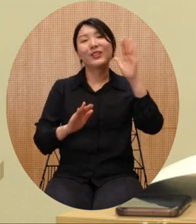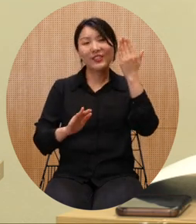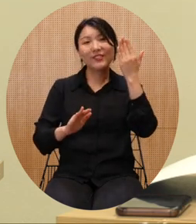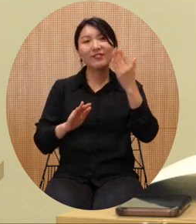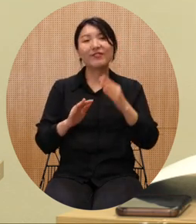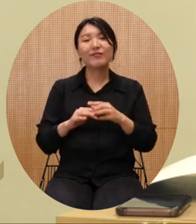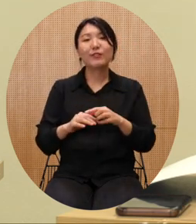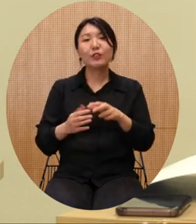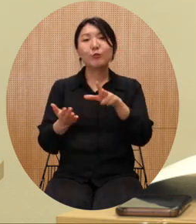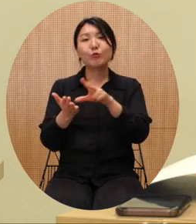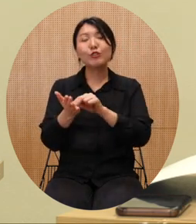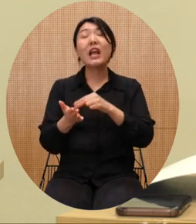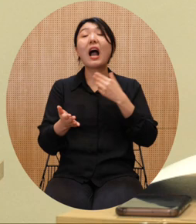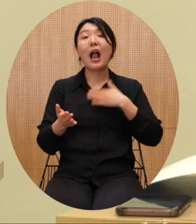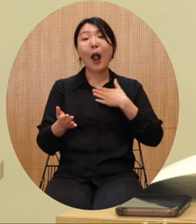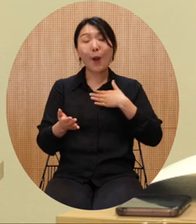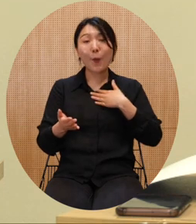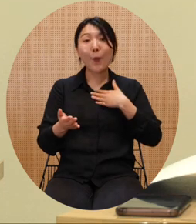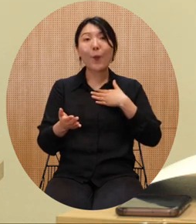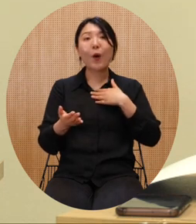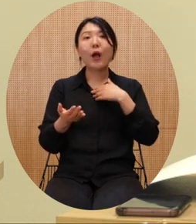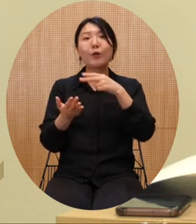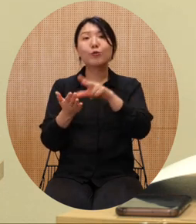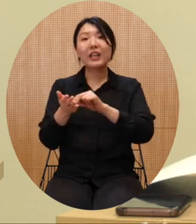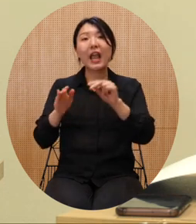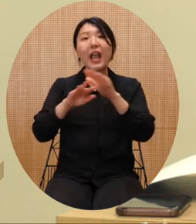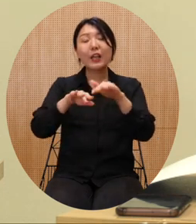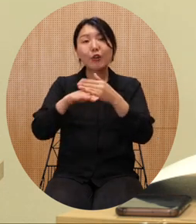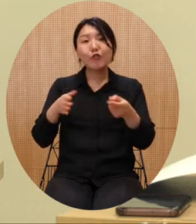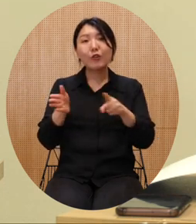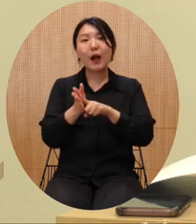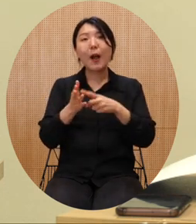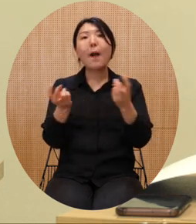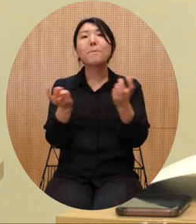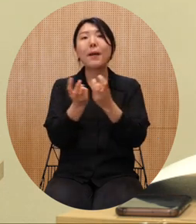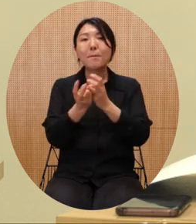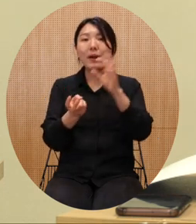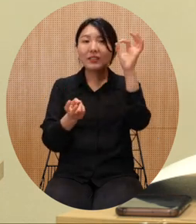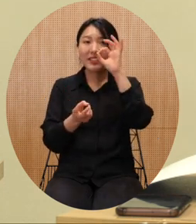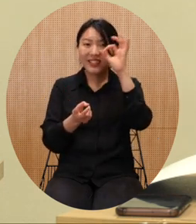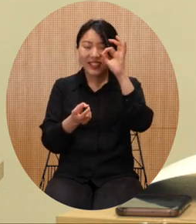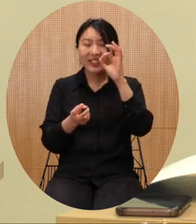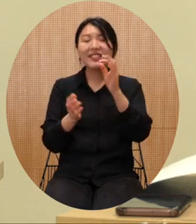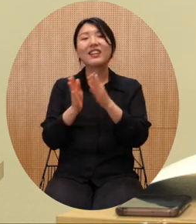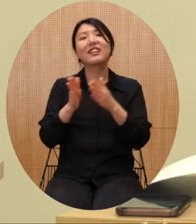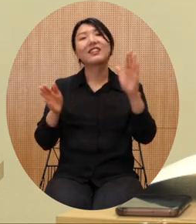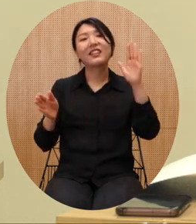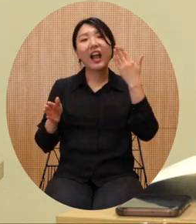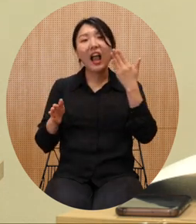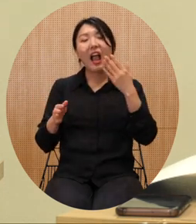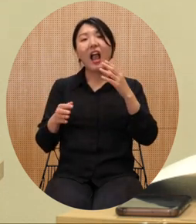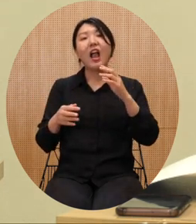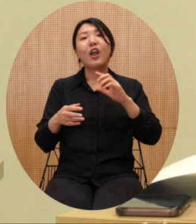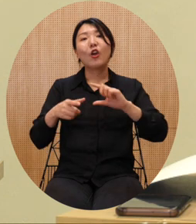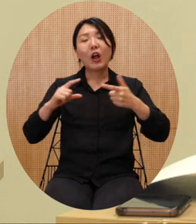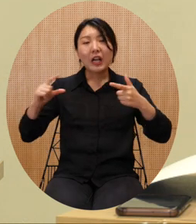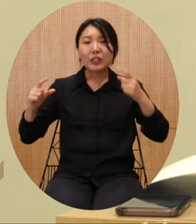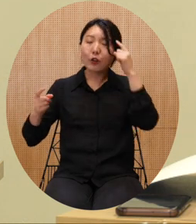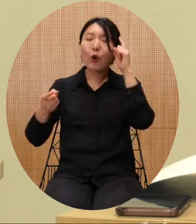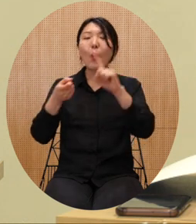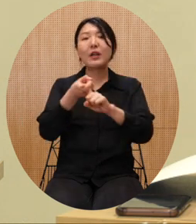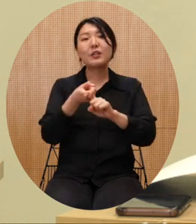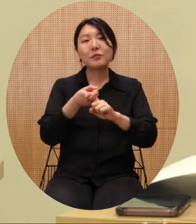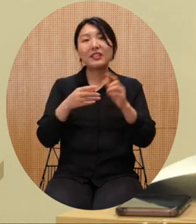문제의 인식을 하게 됐고 그 문제를 해결하기 위한 방법을 모색하기 시작했다. 여러 관점에서